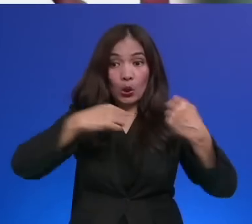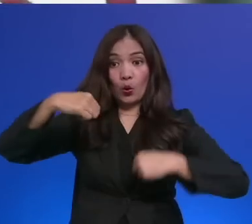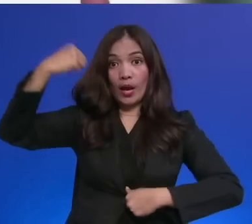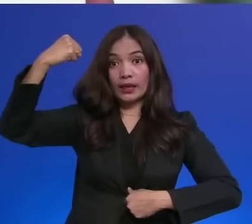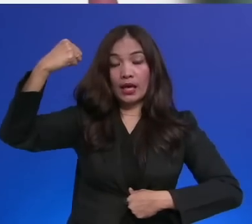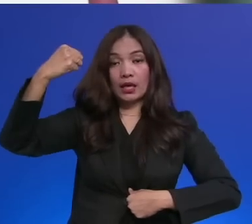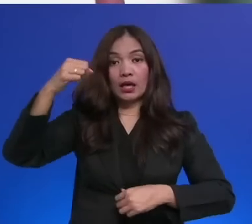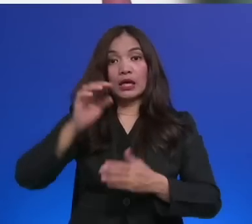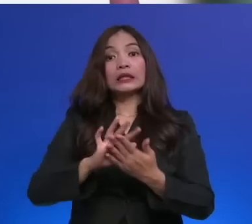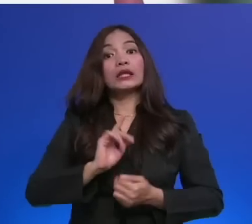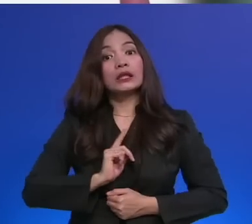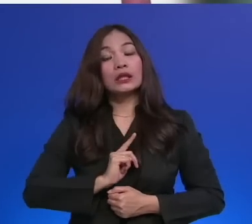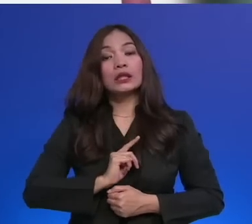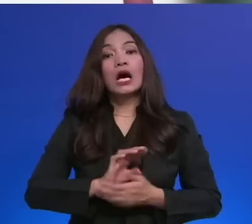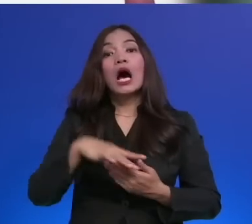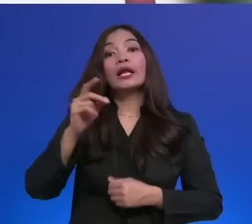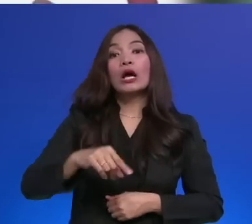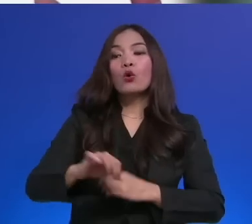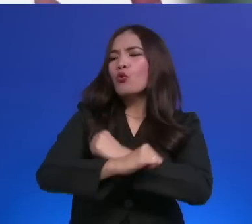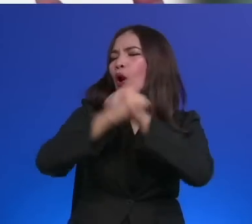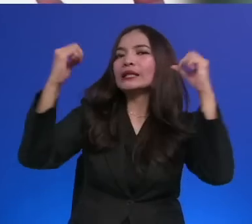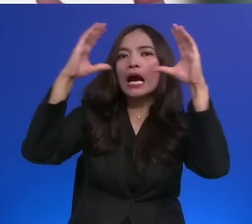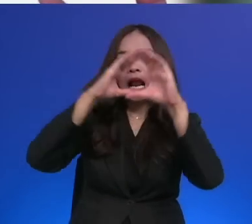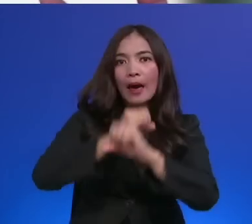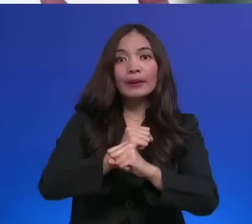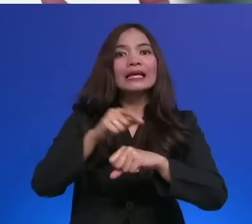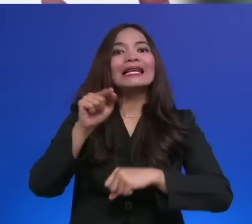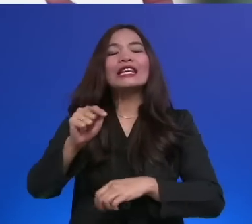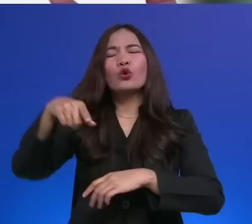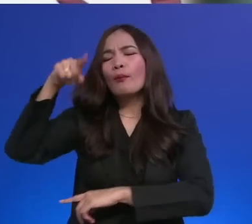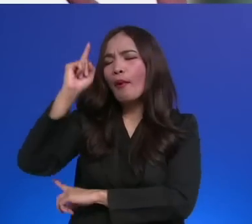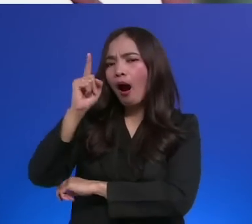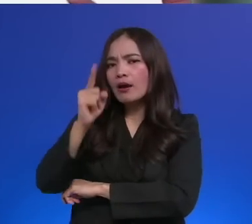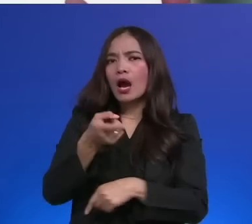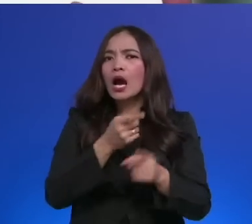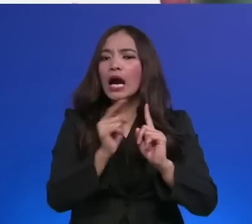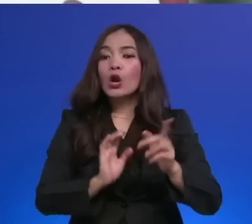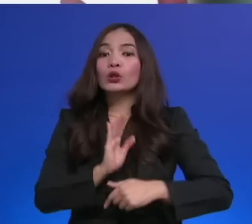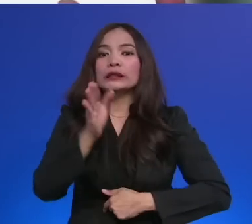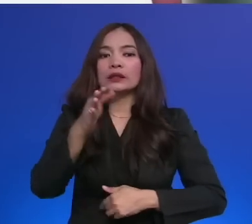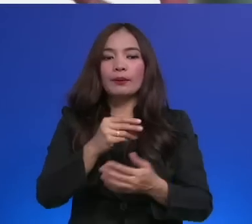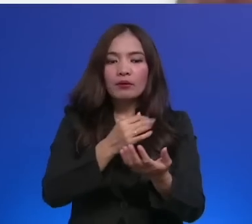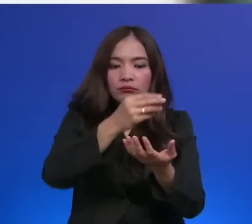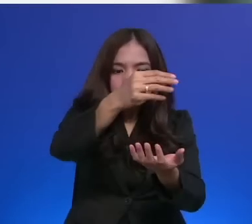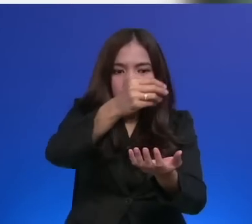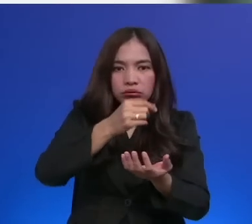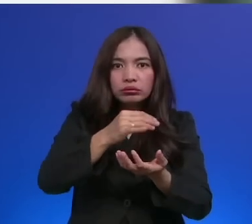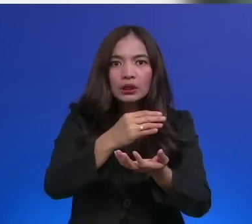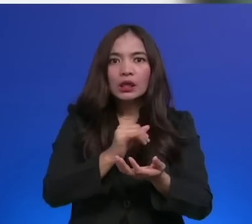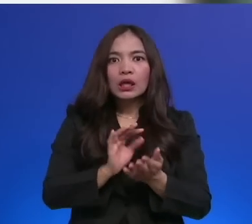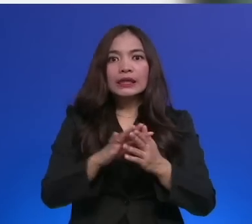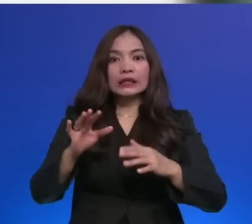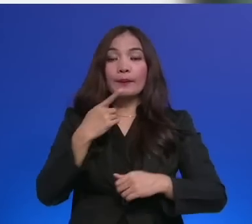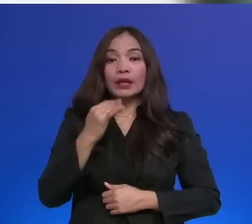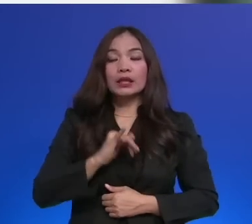kuasa kegelapan, nah ini bahaya sekali. Sebab kalau seseorang terlibat dalam okultisme, melibatkan kuasa